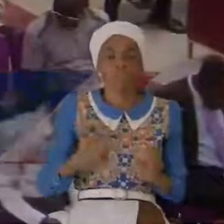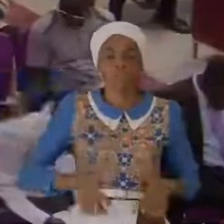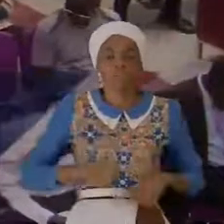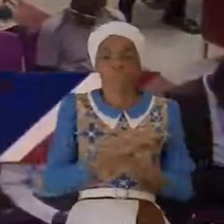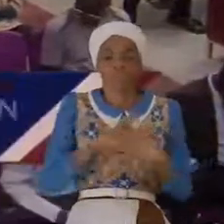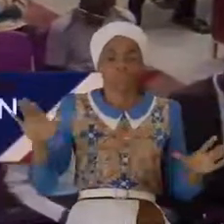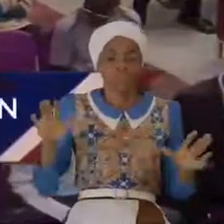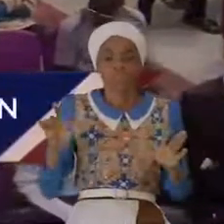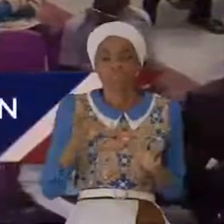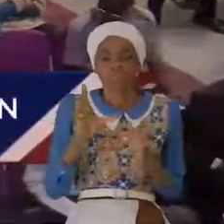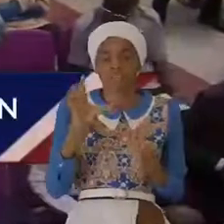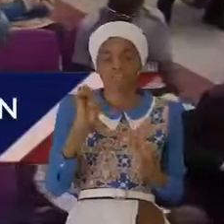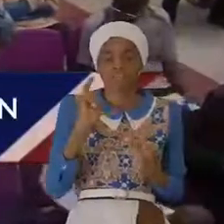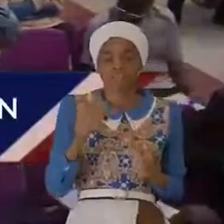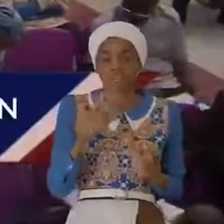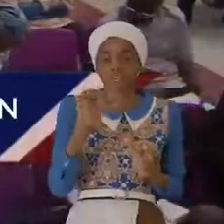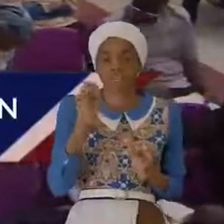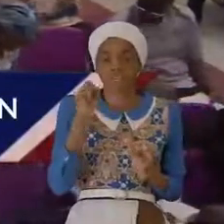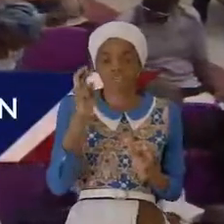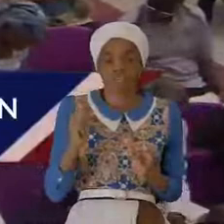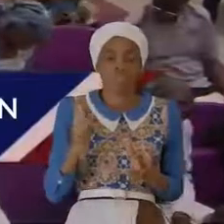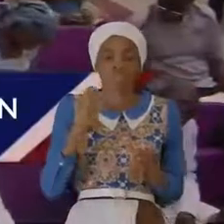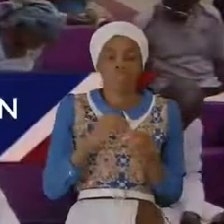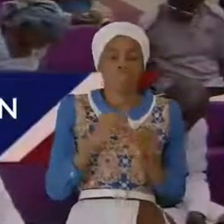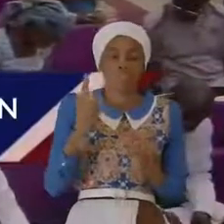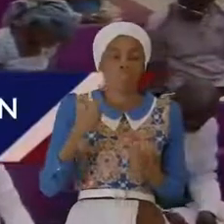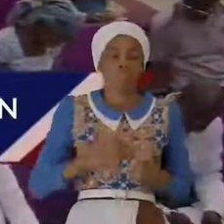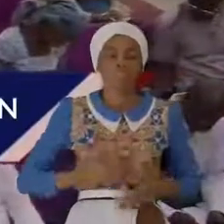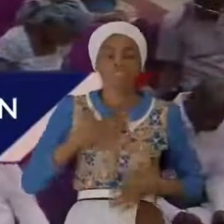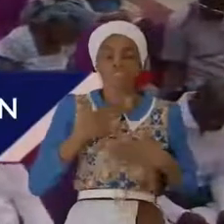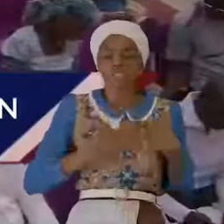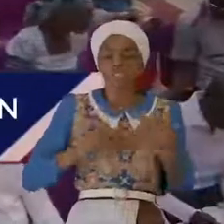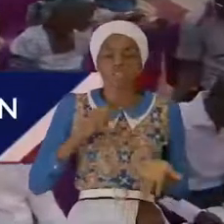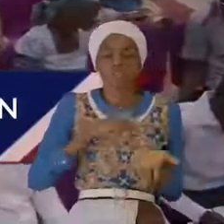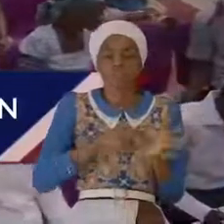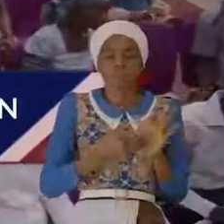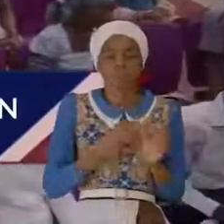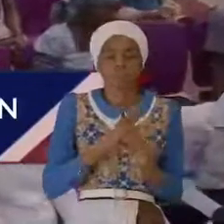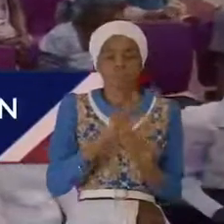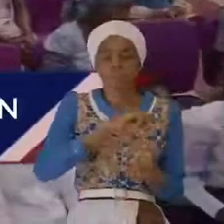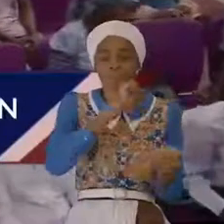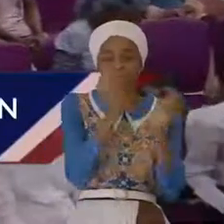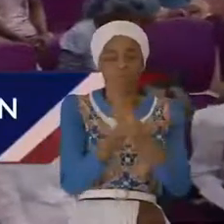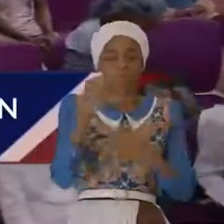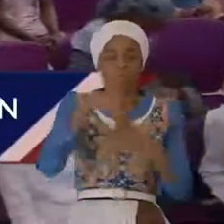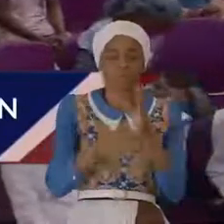Troisième point, la charmante transformation délibérée en une vie